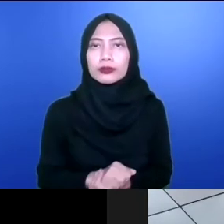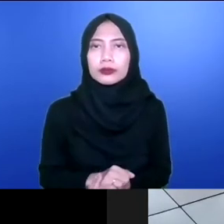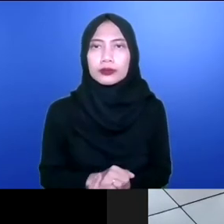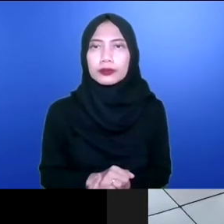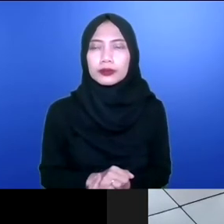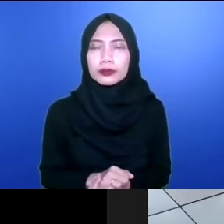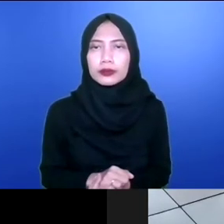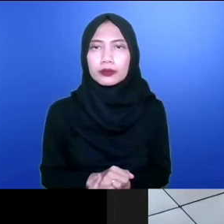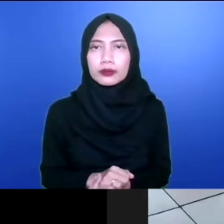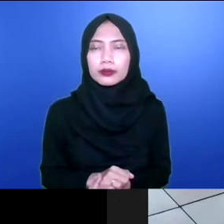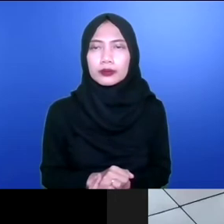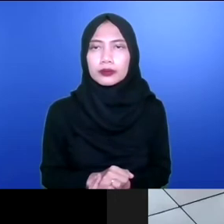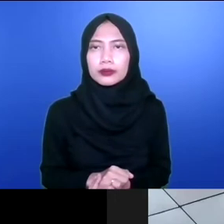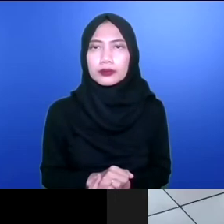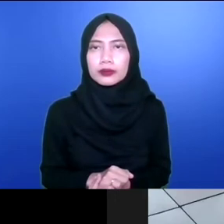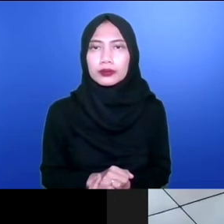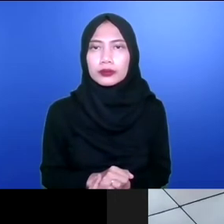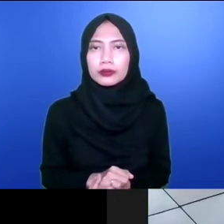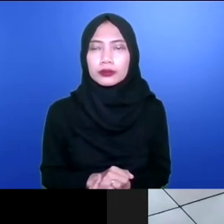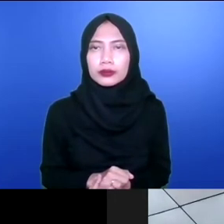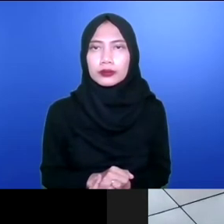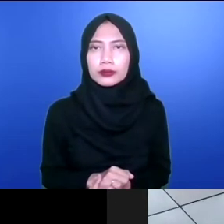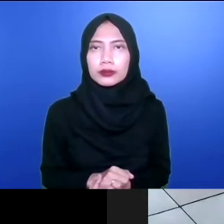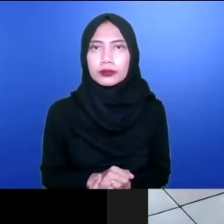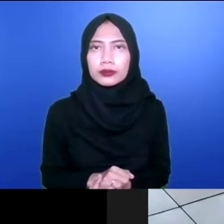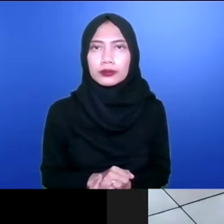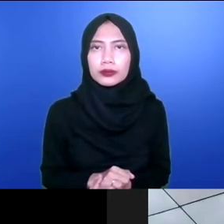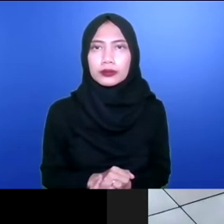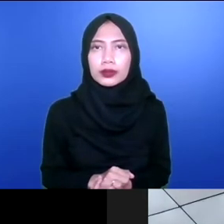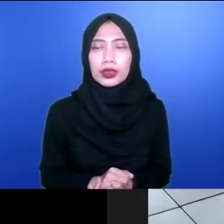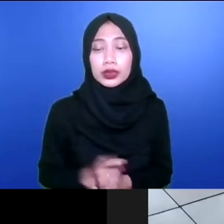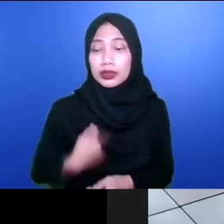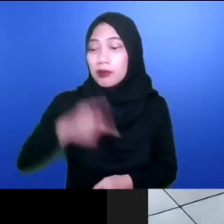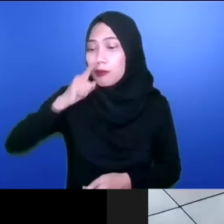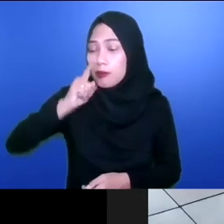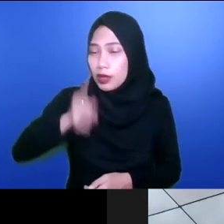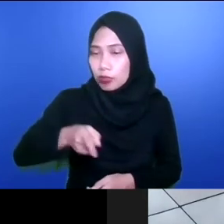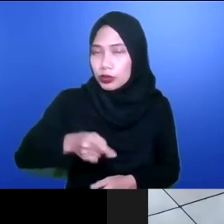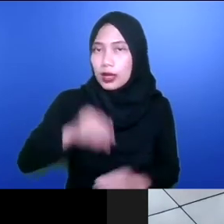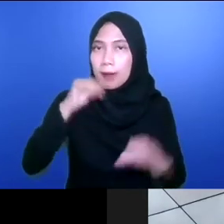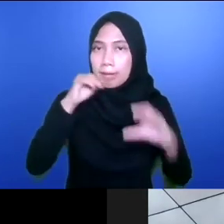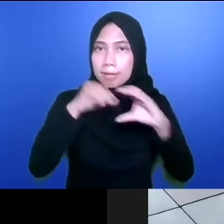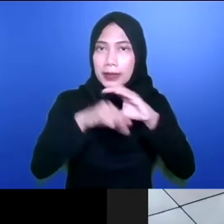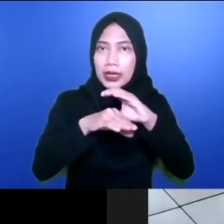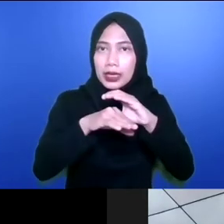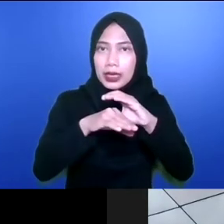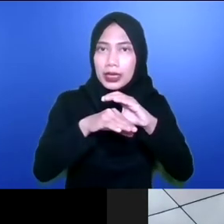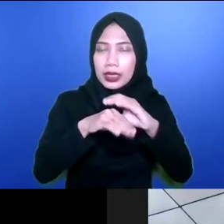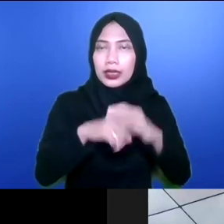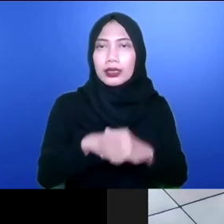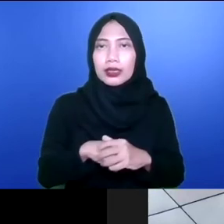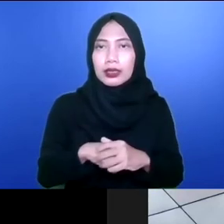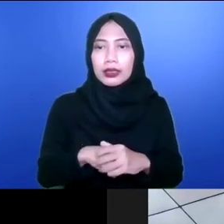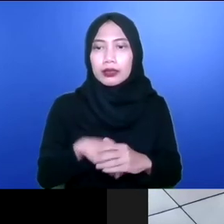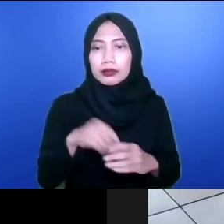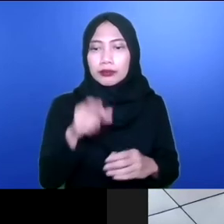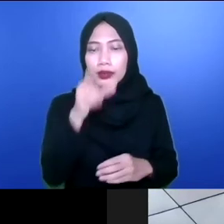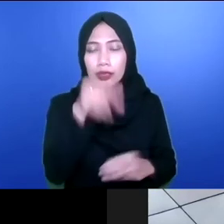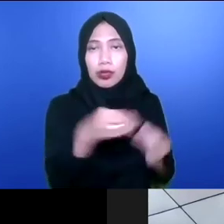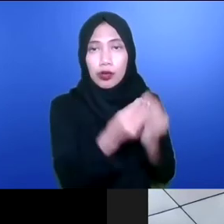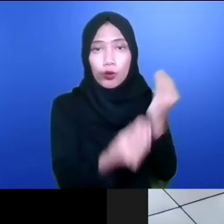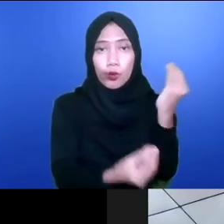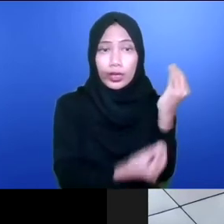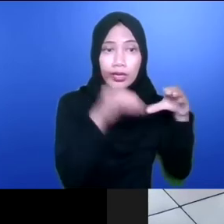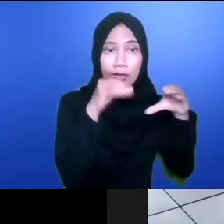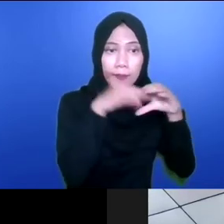yang ada, kami juga mewajibkan bank untuk memberikan literasi kepada agen dan kemudian agen memberikan literasi kepada calon nasabah